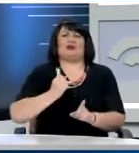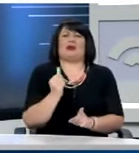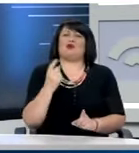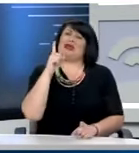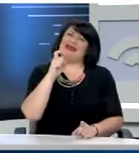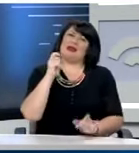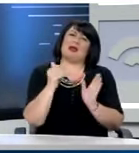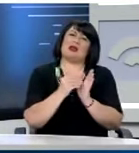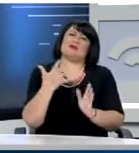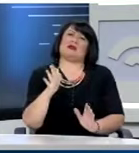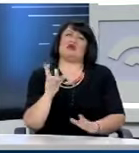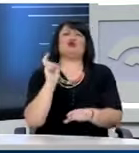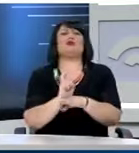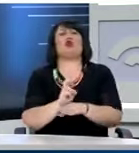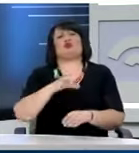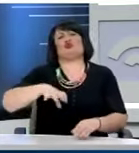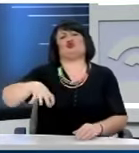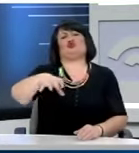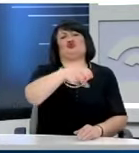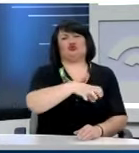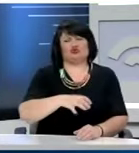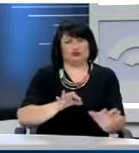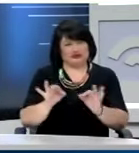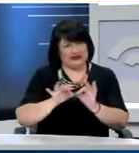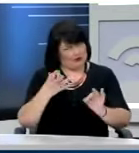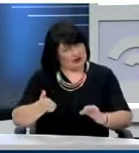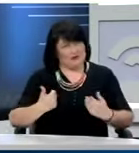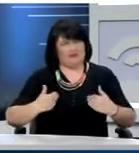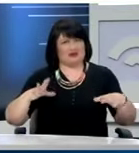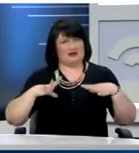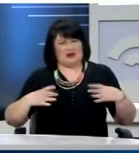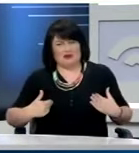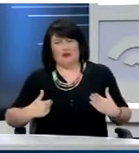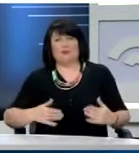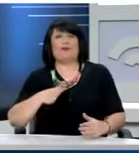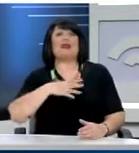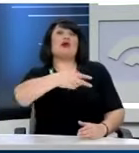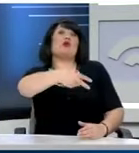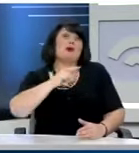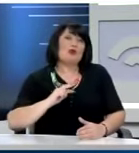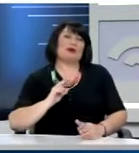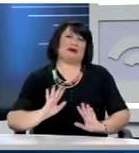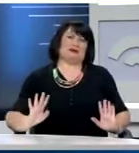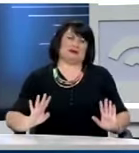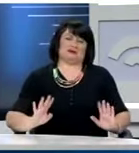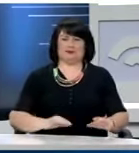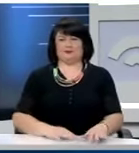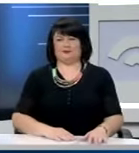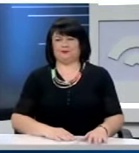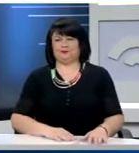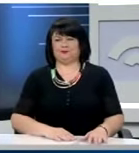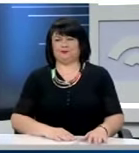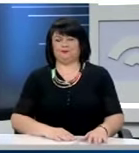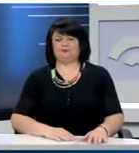1.500 σε υπόλοιπους τομείς, σε άλλους εκπαιδευτικούς. Θέλουμε μια απάντηση γι' αυτό.